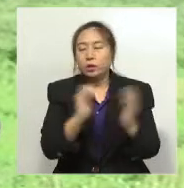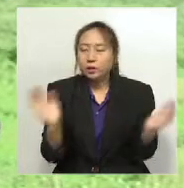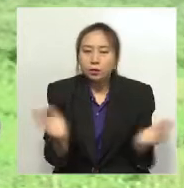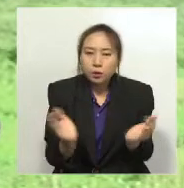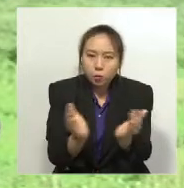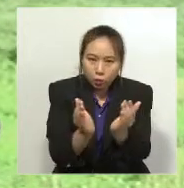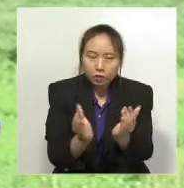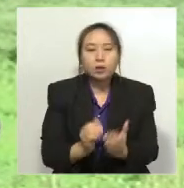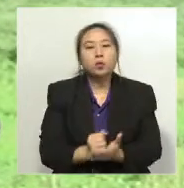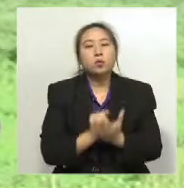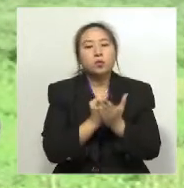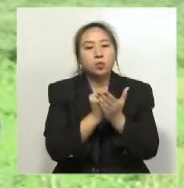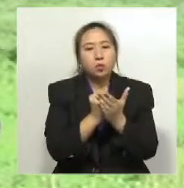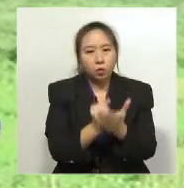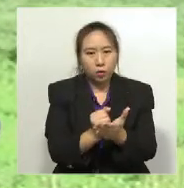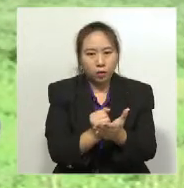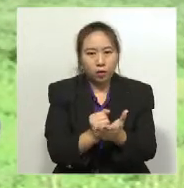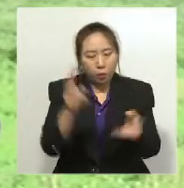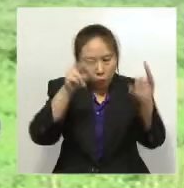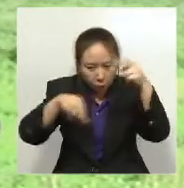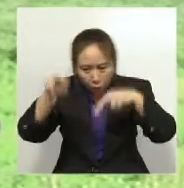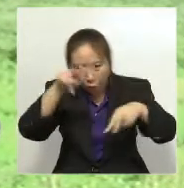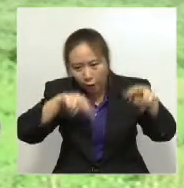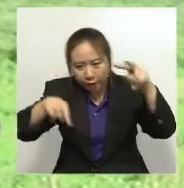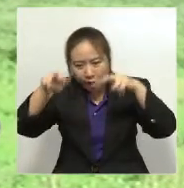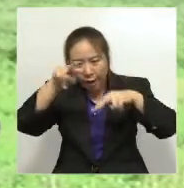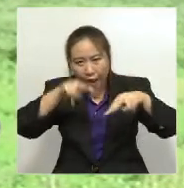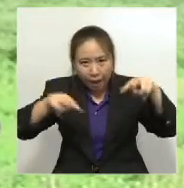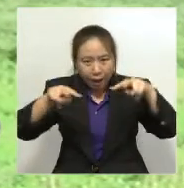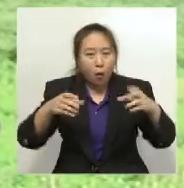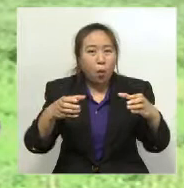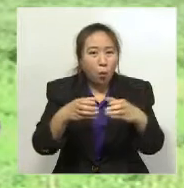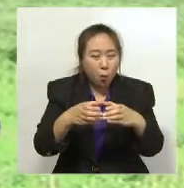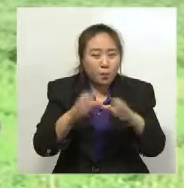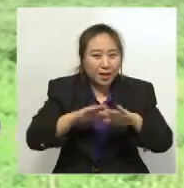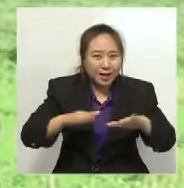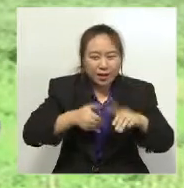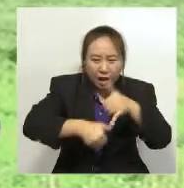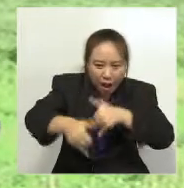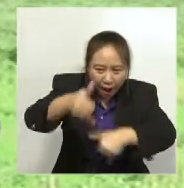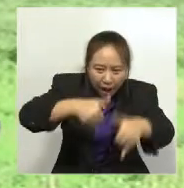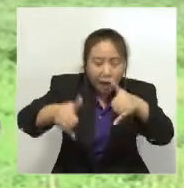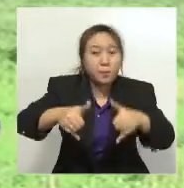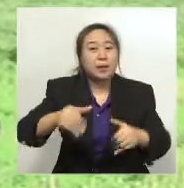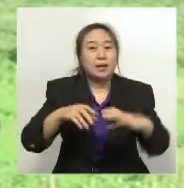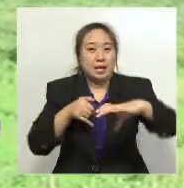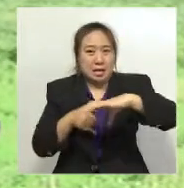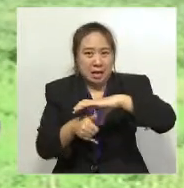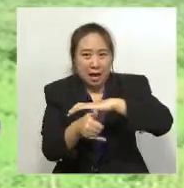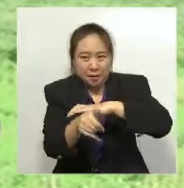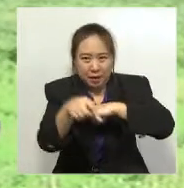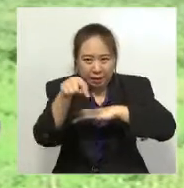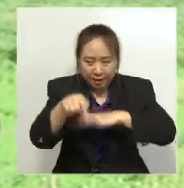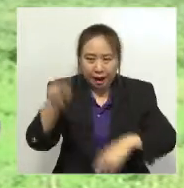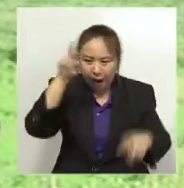ทางนะครับเพื่อที่จะให้การตรวจค้นหากลุ่มผู้สูญหายภายในถ้ำนะครับให้ได้เร็วที่สุดครับเพื่อให้การช่วยเหลือนั้น